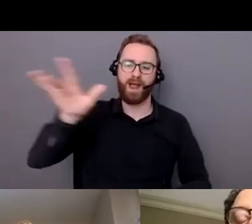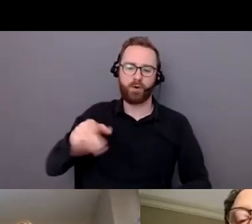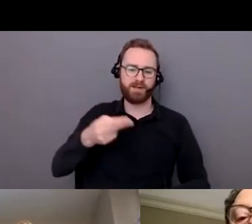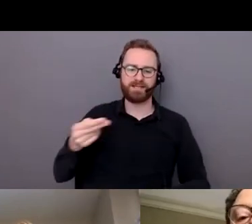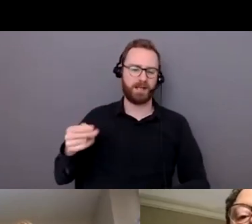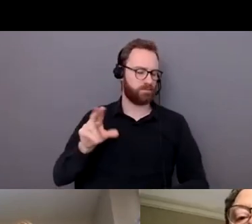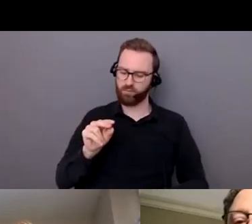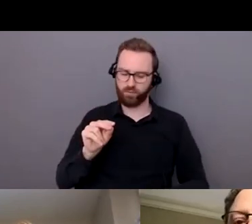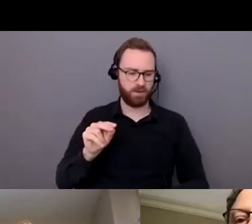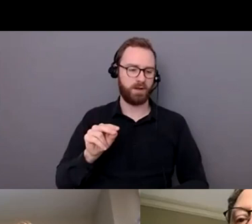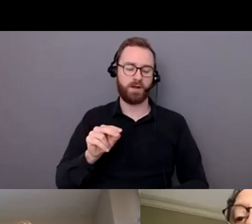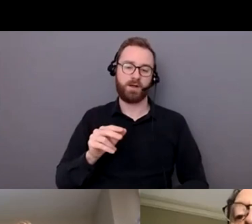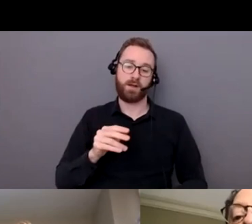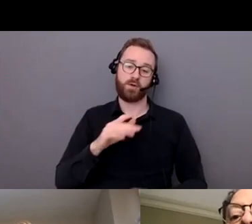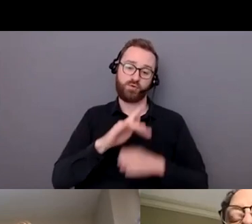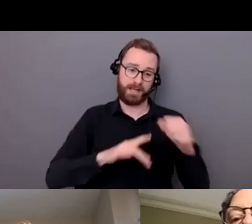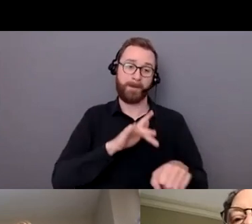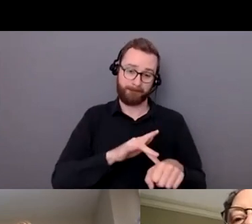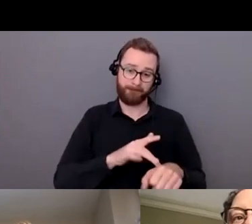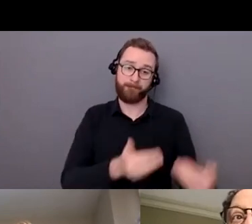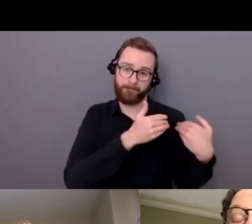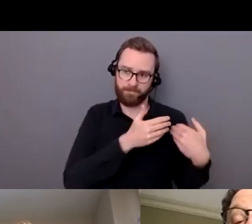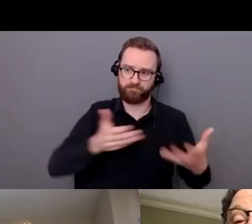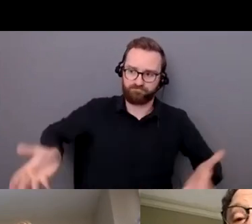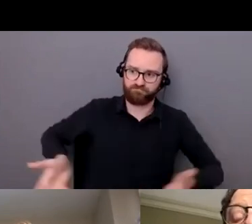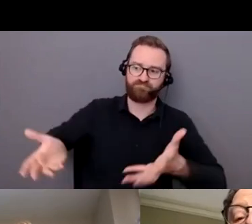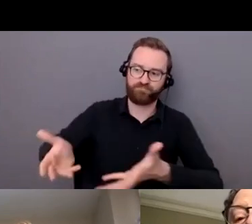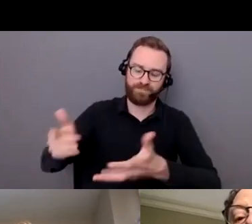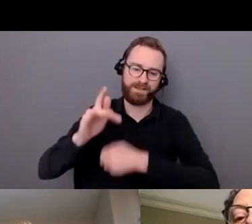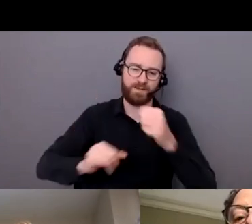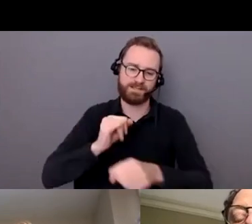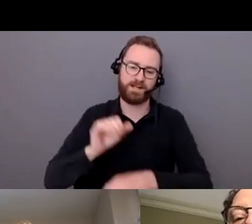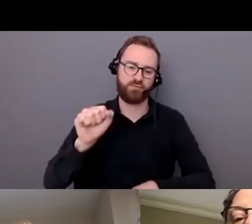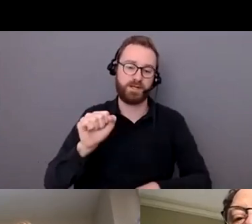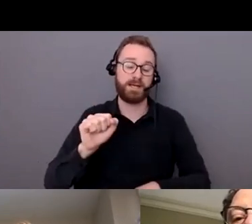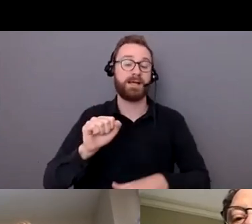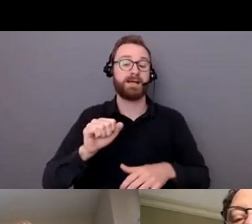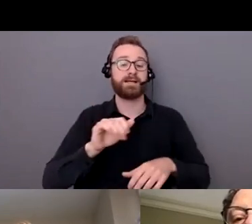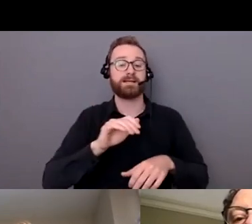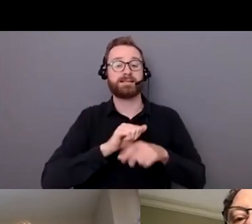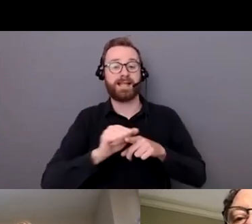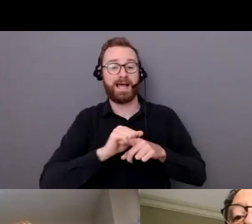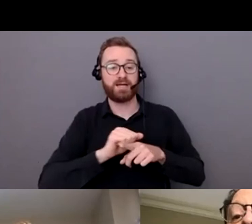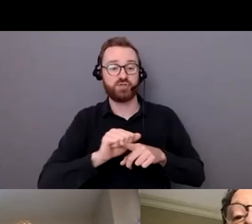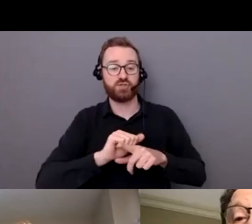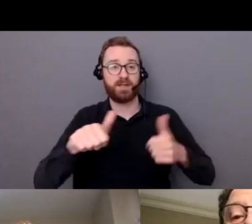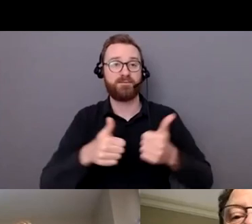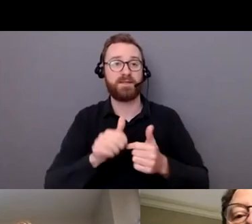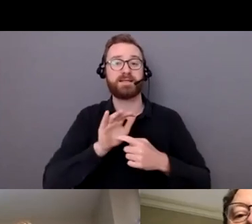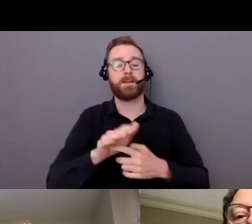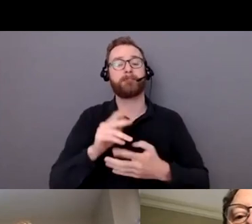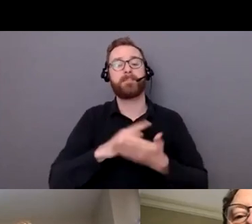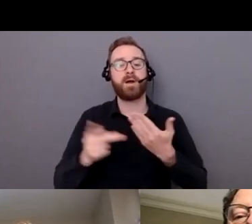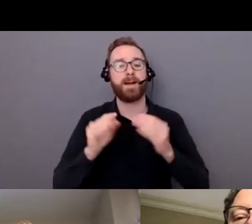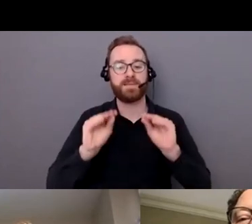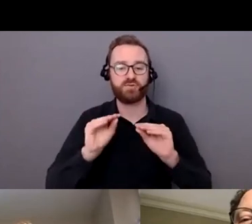L'UQAM, dans son mandat, c'est beaucoup de promouvoir l'international. Le défi du stage qu'on voit beaucoup plus dans une faculté comme les programmes en éducation qui